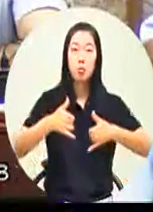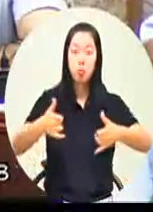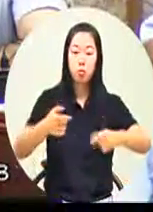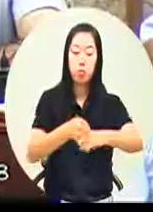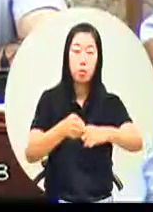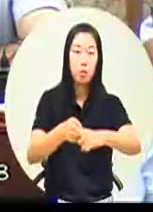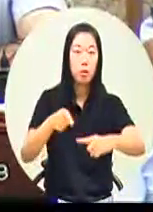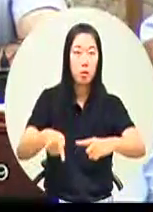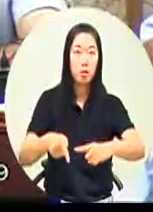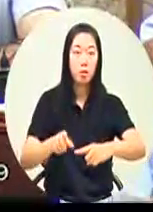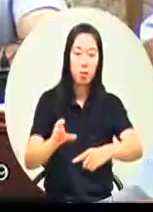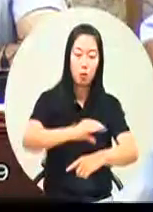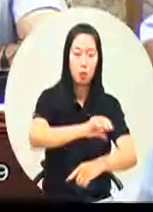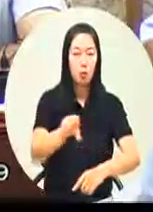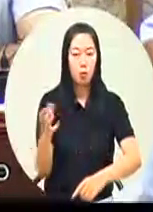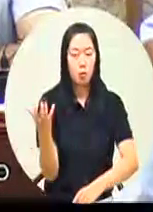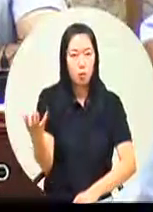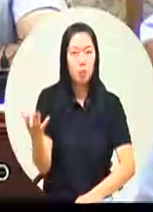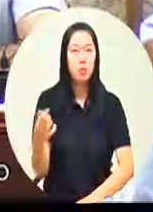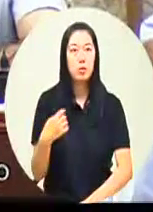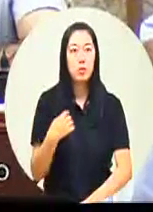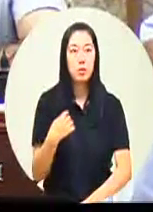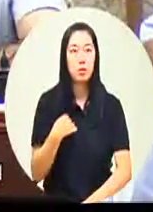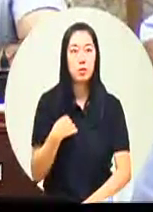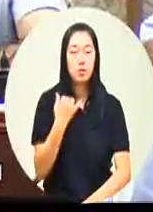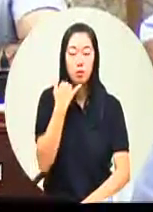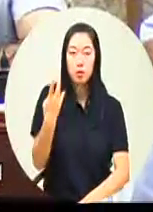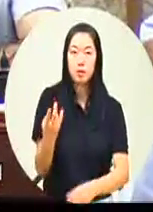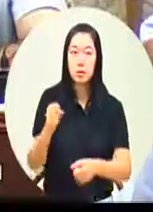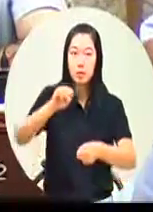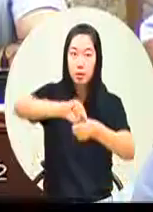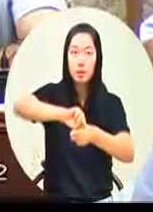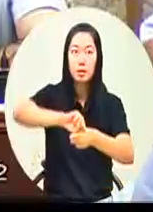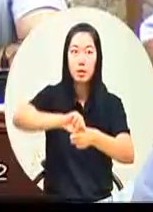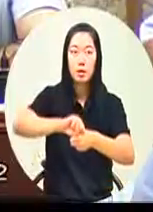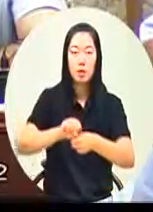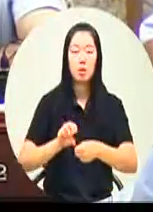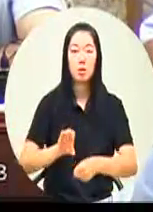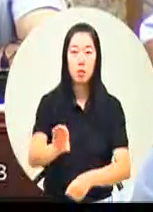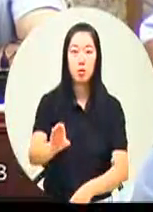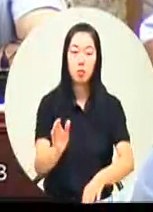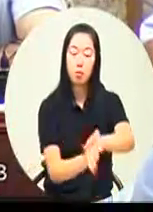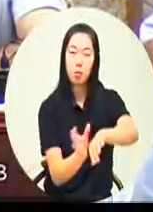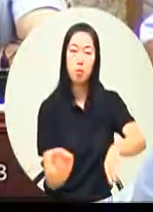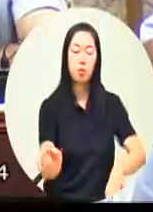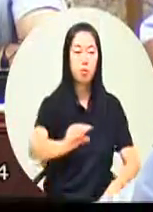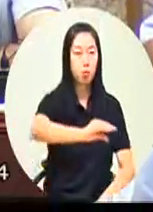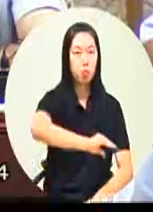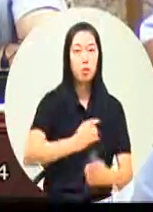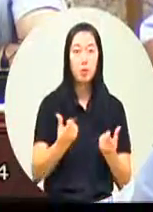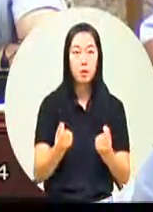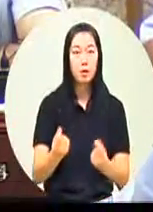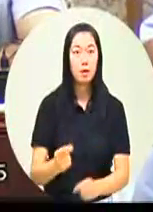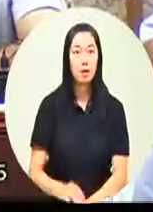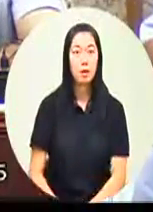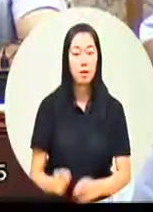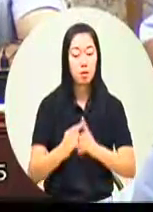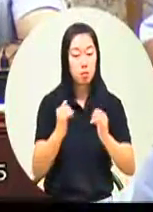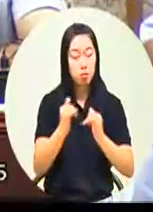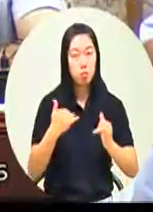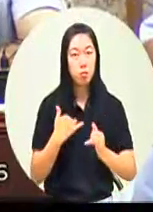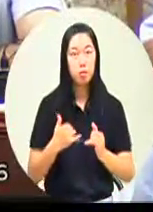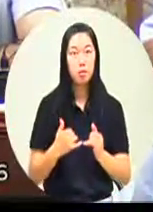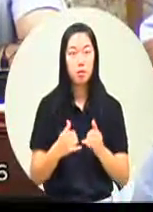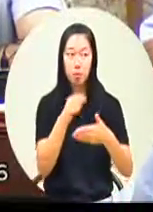流多或是右转车流多，那这一部分的话会有新增的那个左转左右转的一个限制，也是一样的。那所以民众只要依据